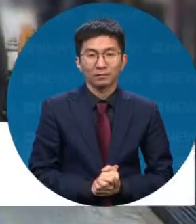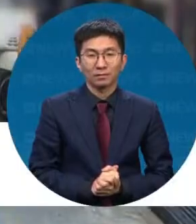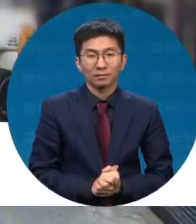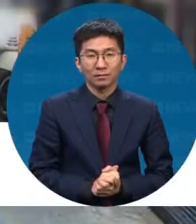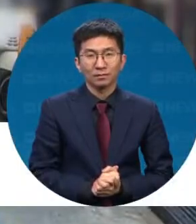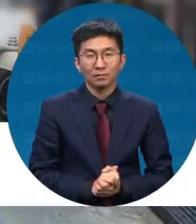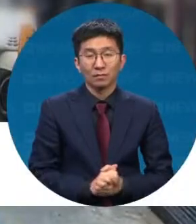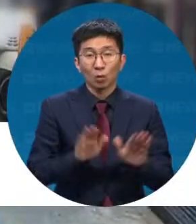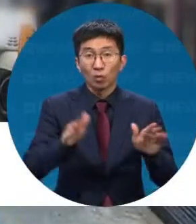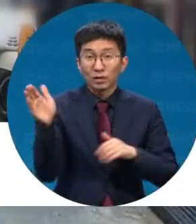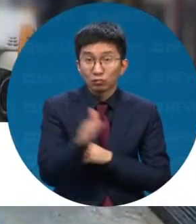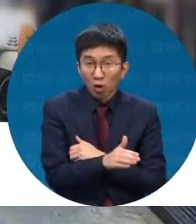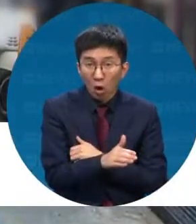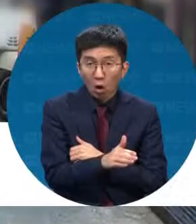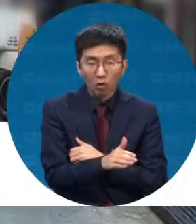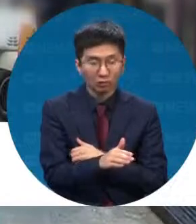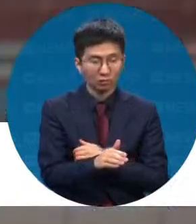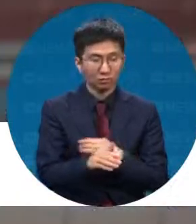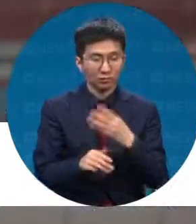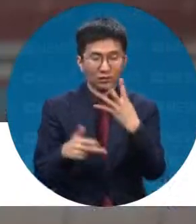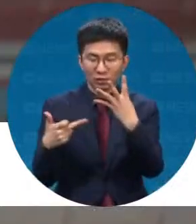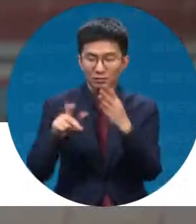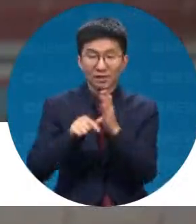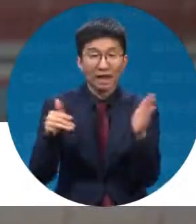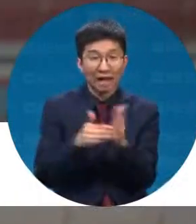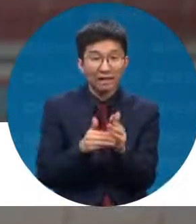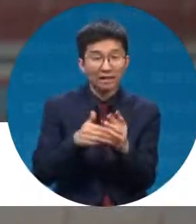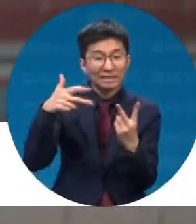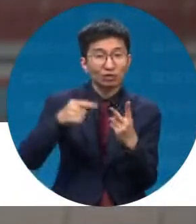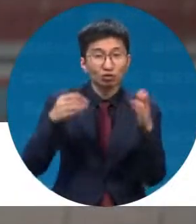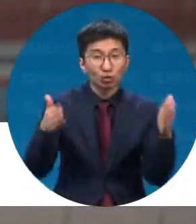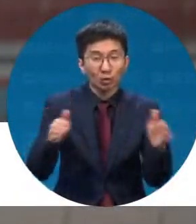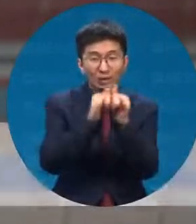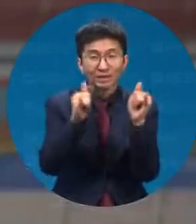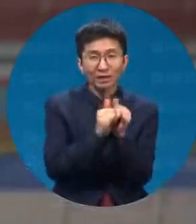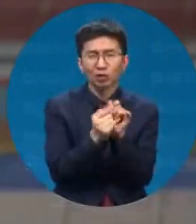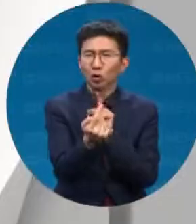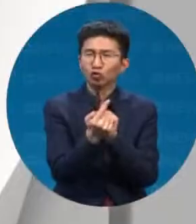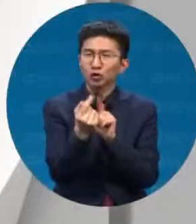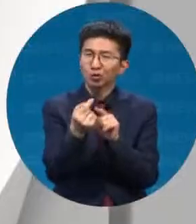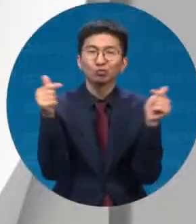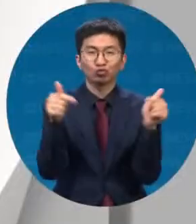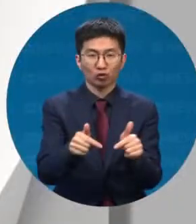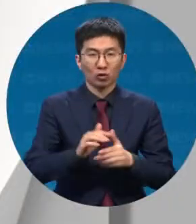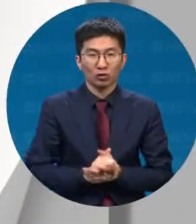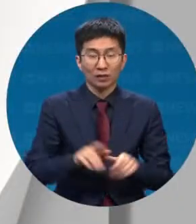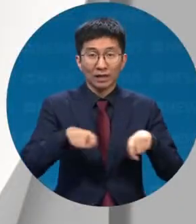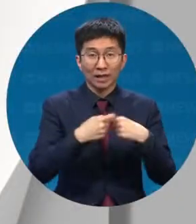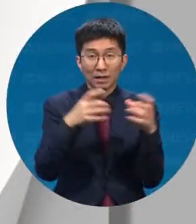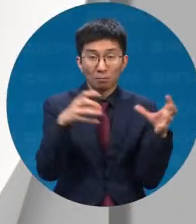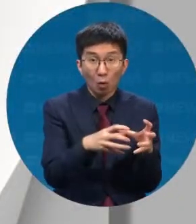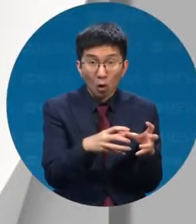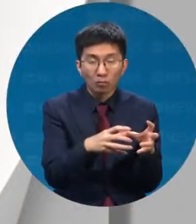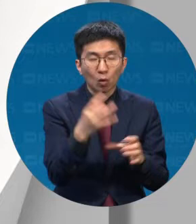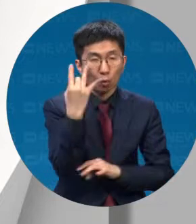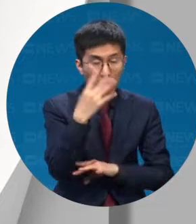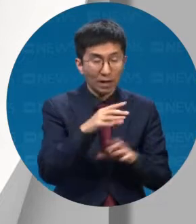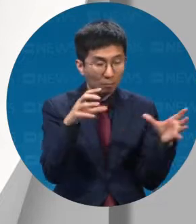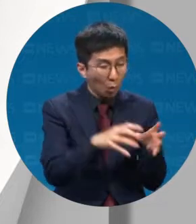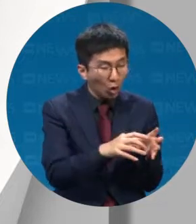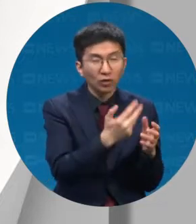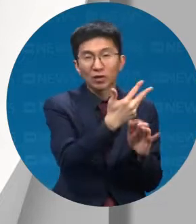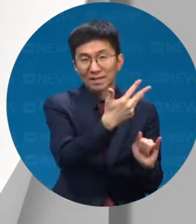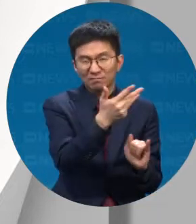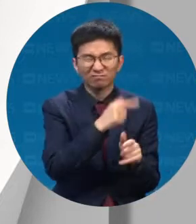그런 가운데 오늘 부터 17일까지 2주 동안 사회적 거리 두기가 완화됩니다 4.5 임 최대 인원을 8명 해서